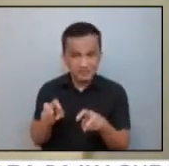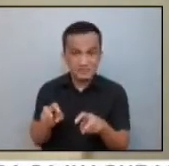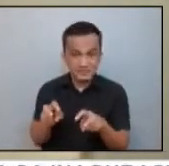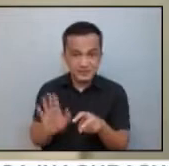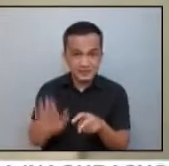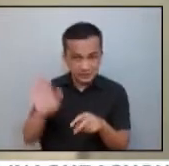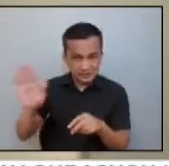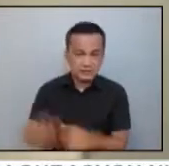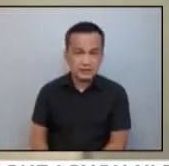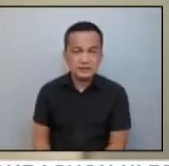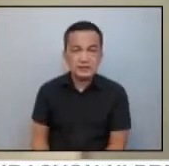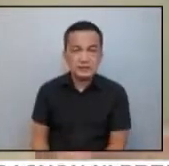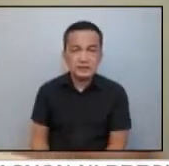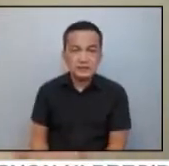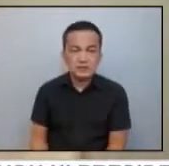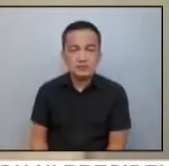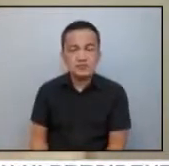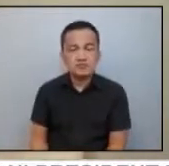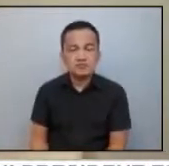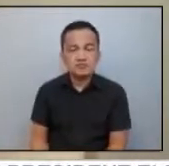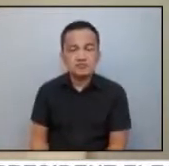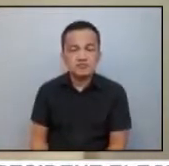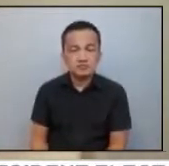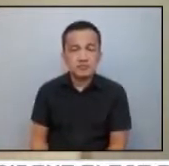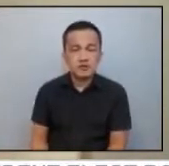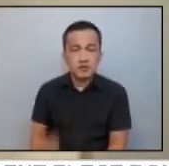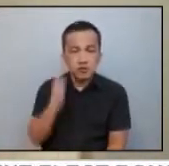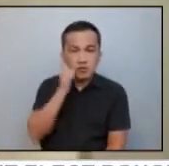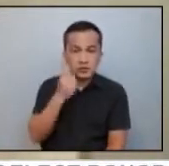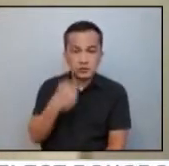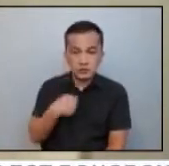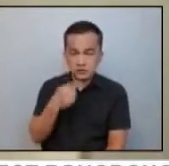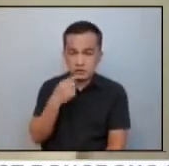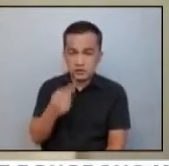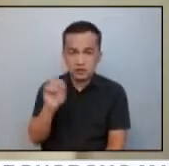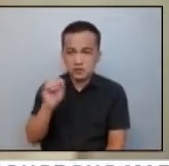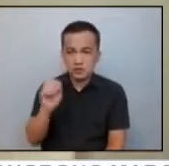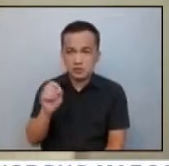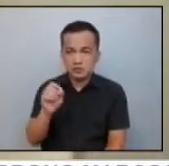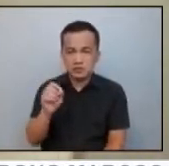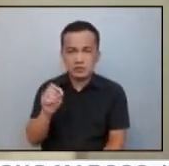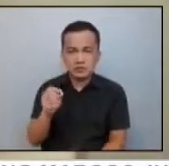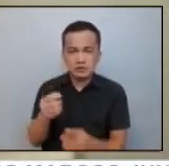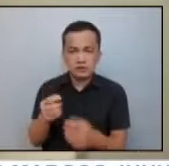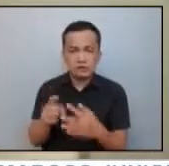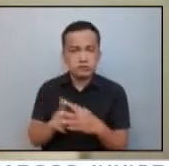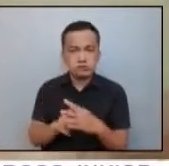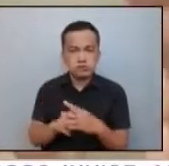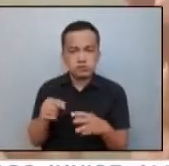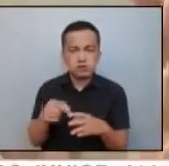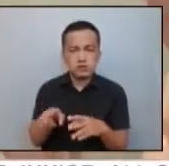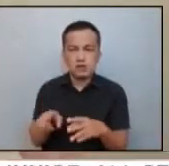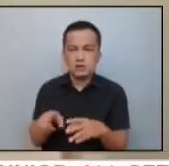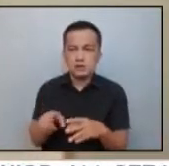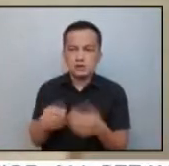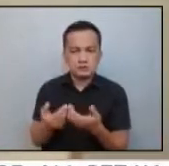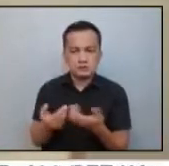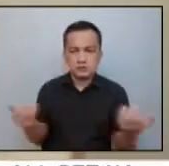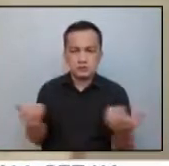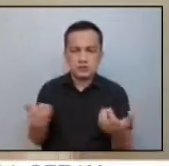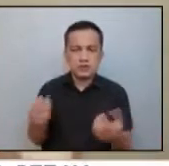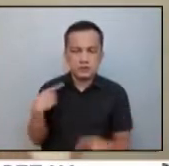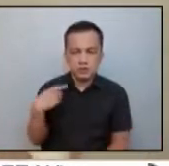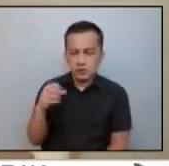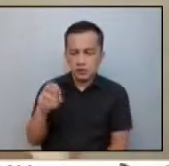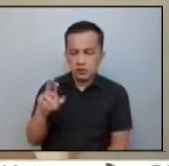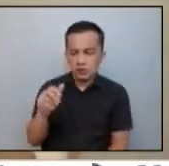pong sinasabi, wala pong sino man sa atin ang exempted po na magkaroon ng organ failure pagdating po ng araw,